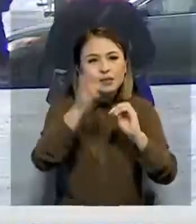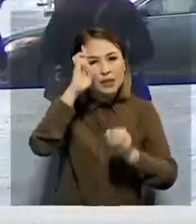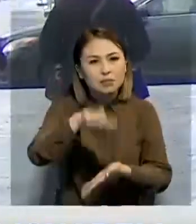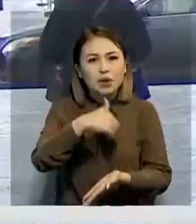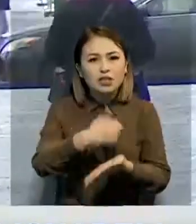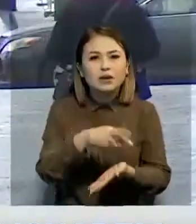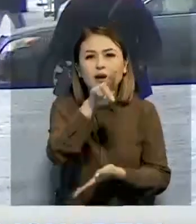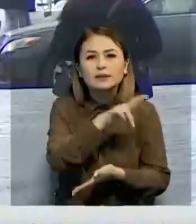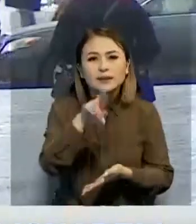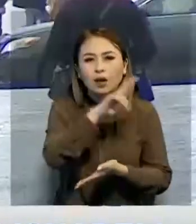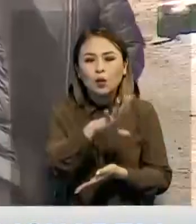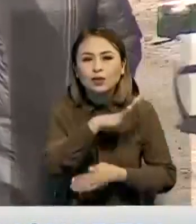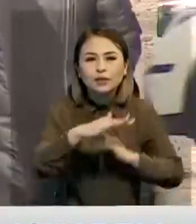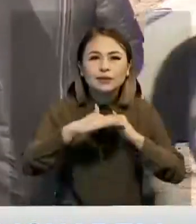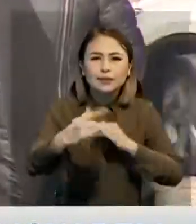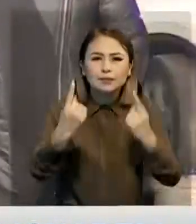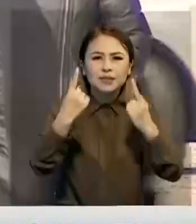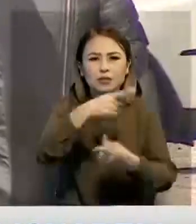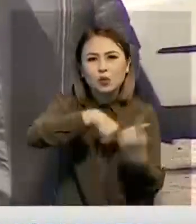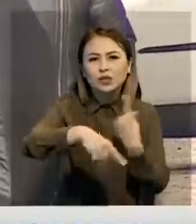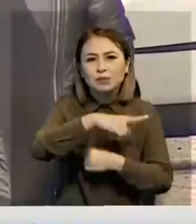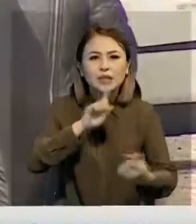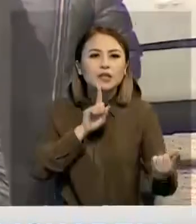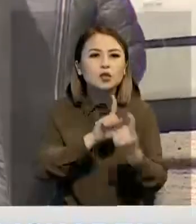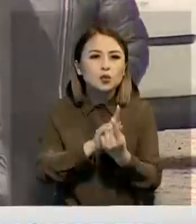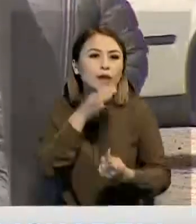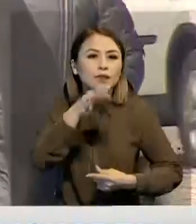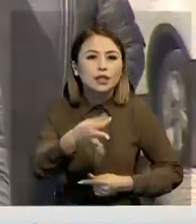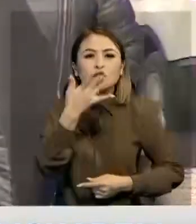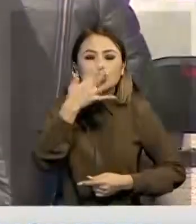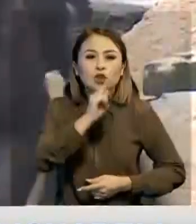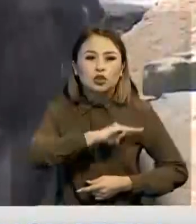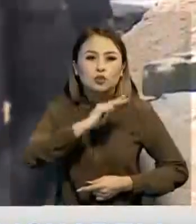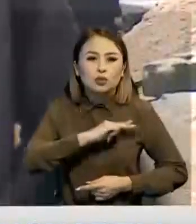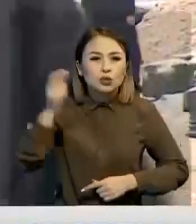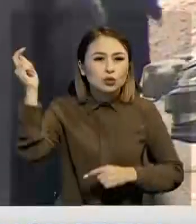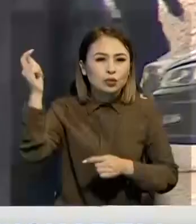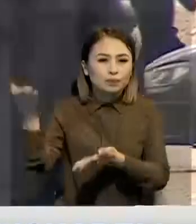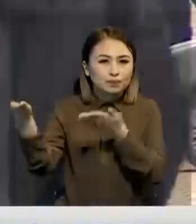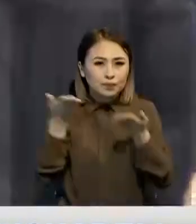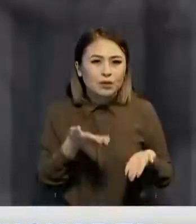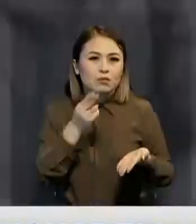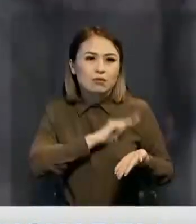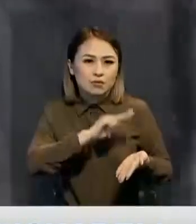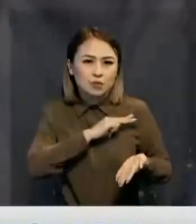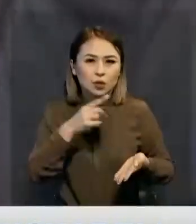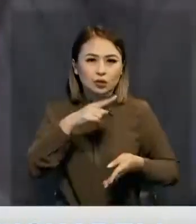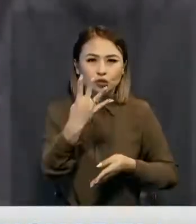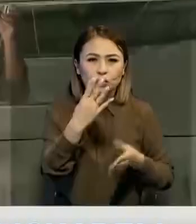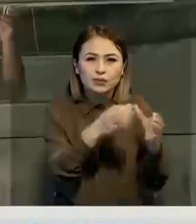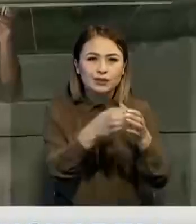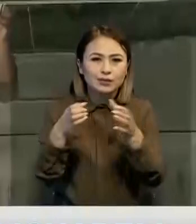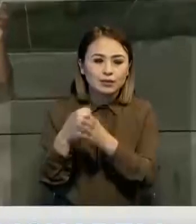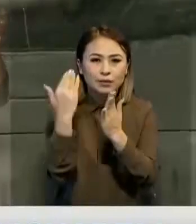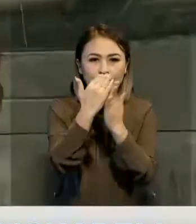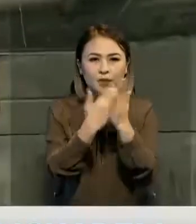мәселені мемлекет басшысы қаңтарда отандық ірі бизнес өкілдерімен кездесуде айтқан. Шетелден жұмыс күшін тарту 4 санат бойынша